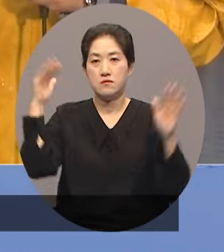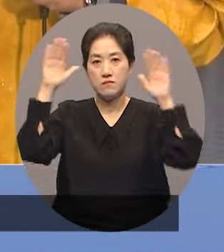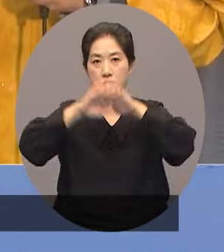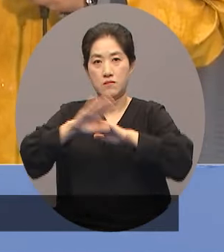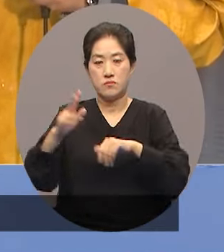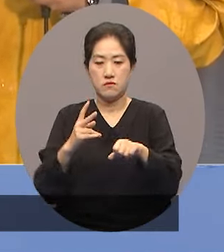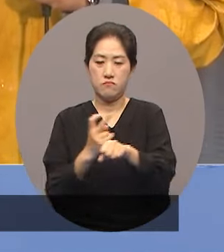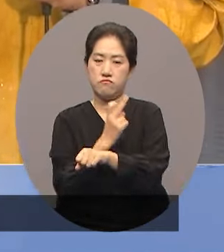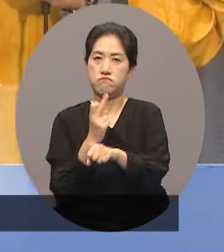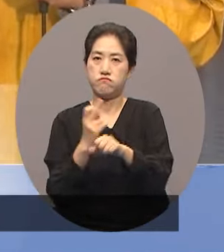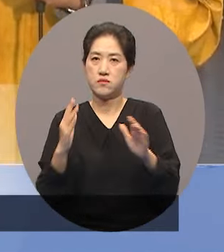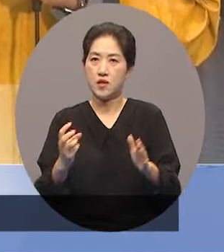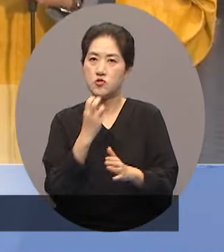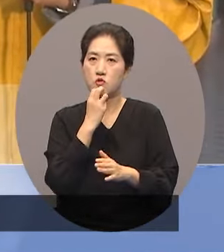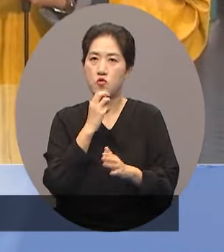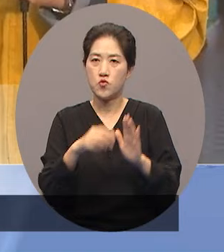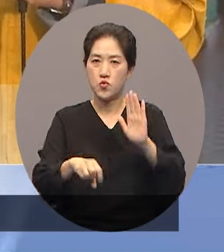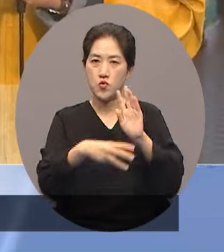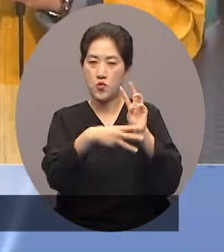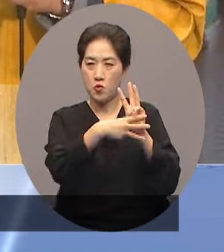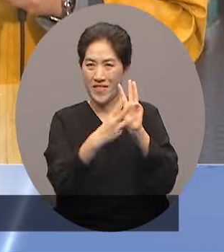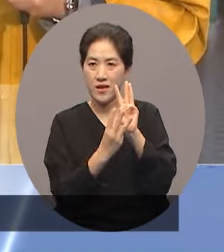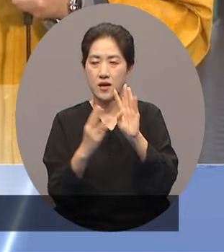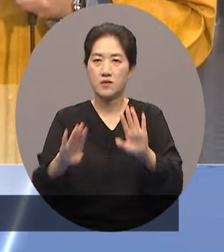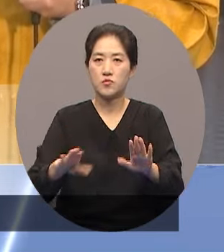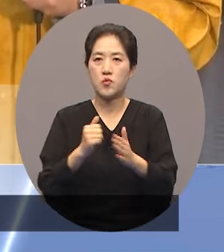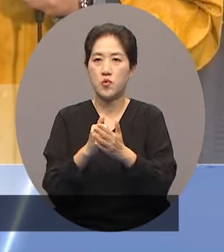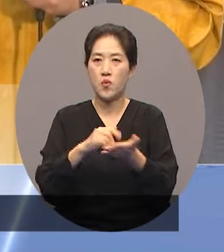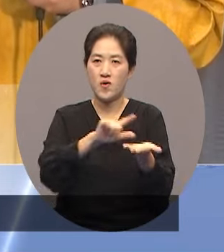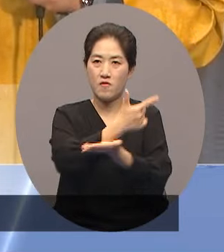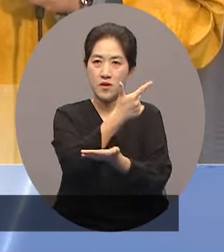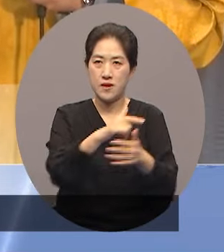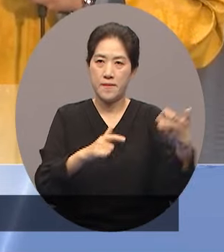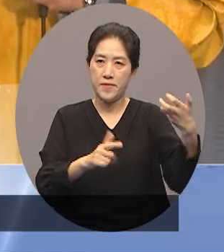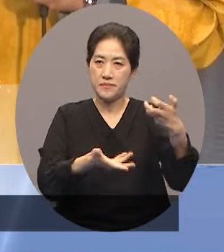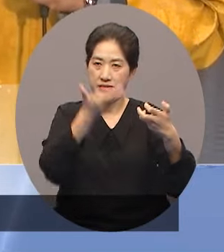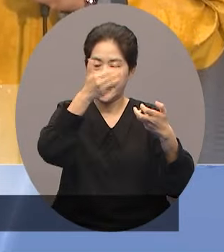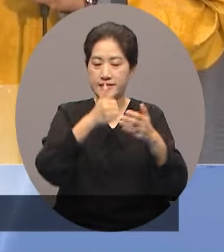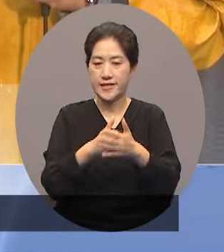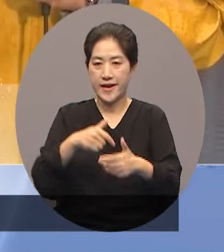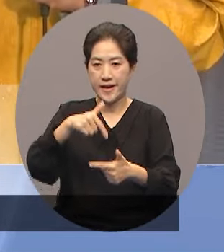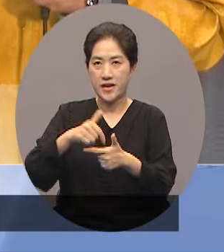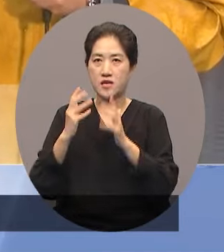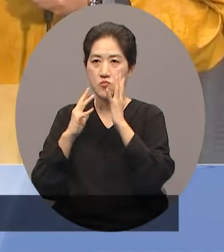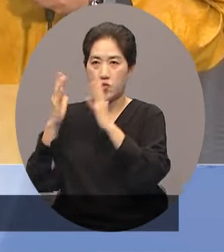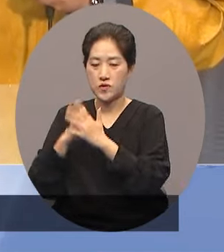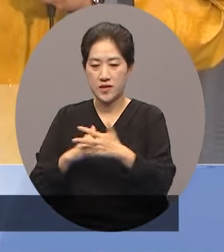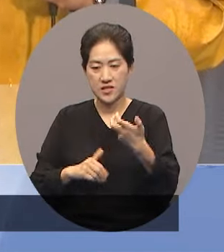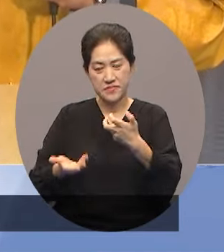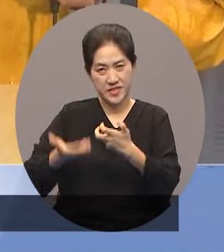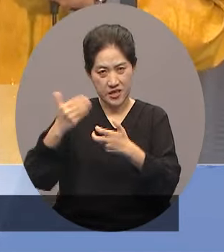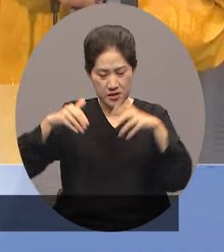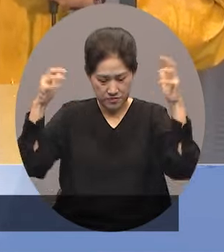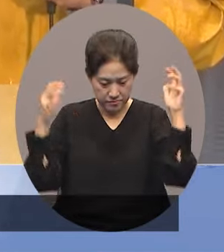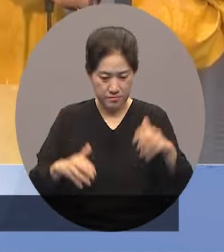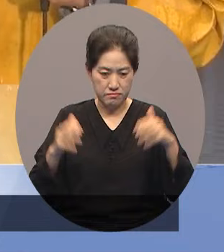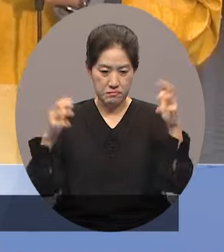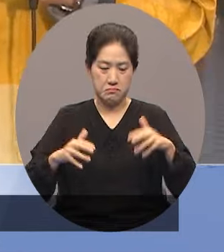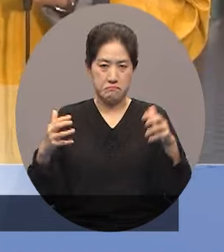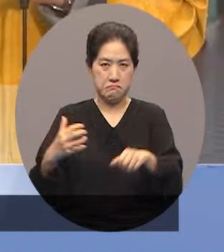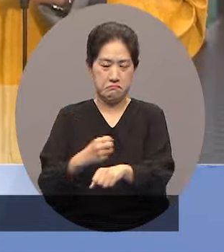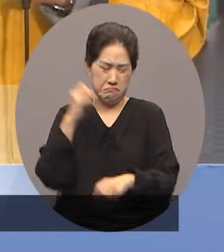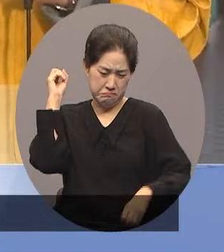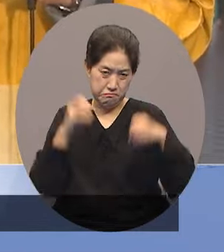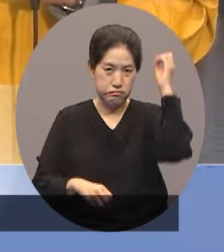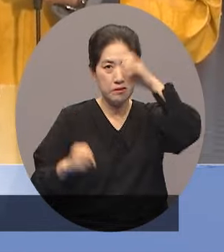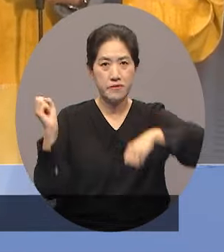어젯밤부터 12시간 동안 서울 관악과 강서에는 80mm 이상, 강남 서초에는 70mm 이상의 강한